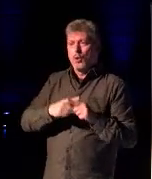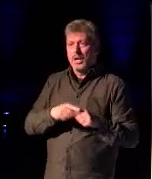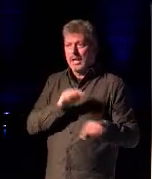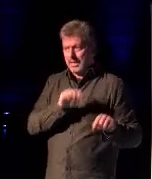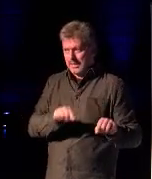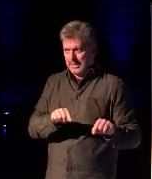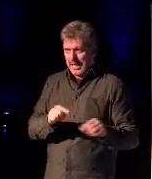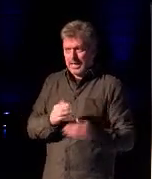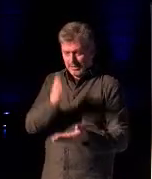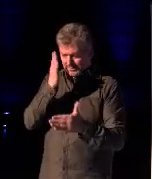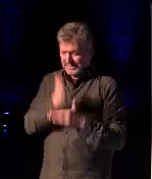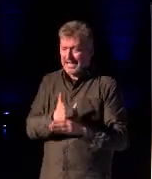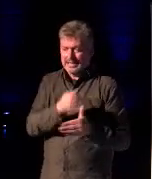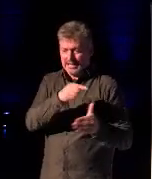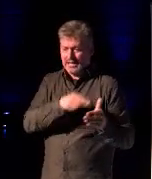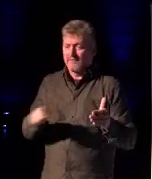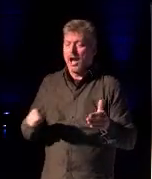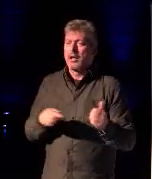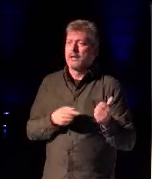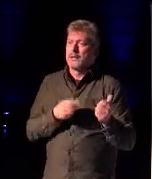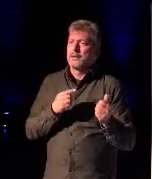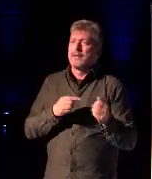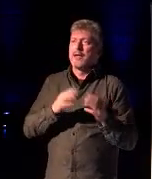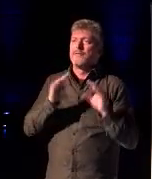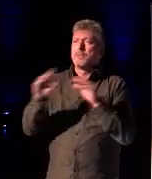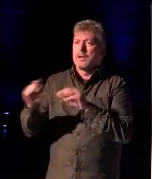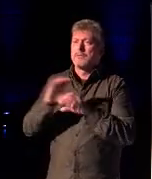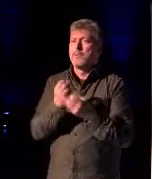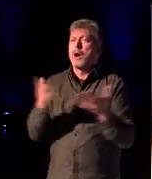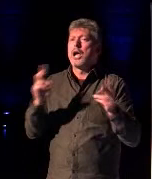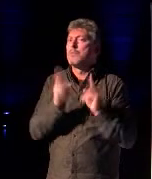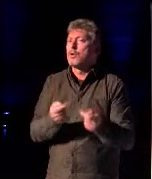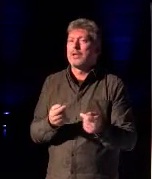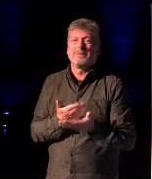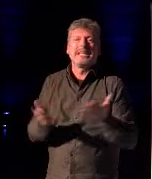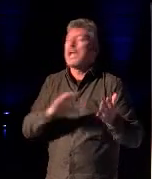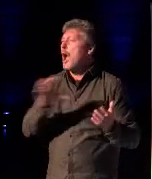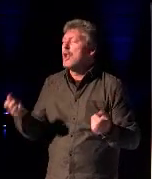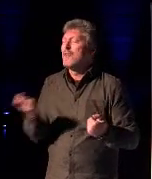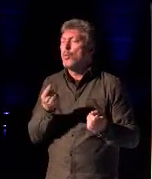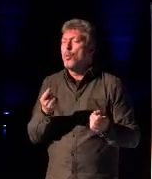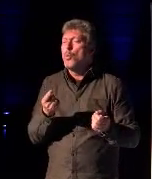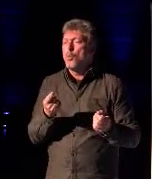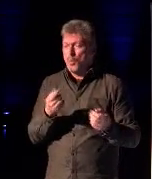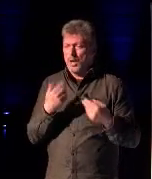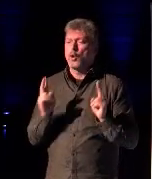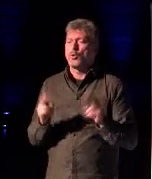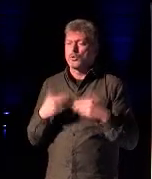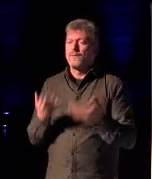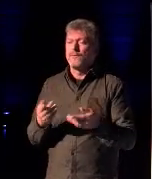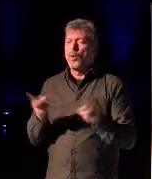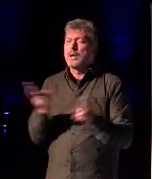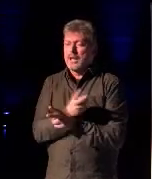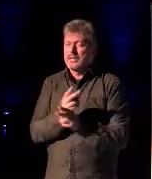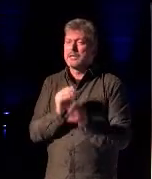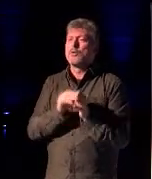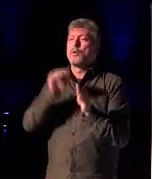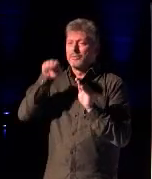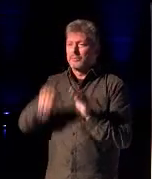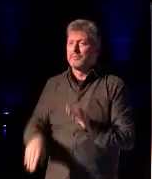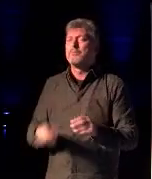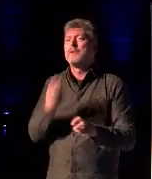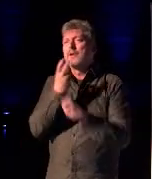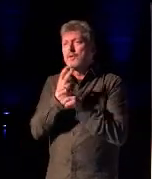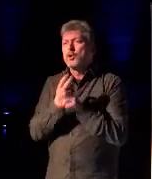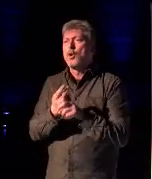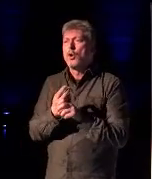signifikant forbedring for veldig mange brukere, men ikke alle. For noen får endringer som går den andre veien, men vi forsøker å ha en